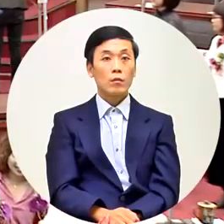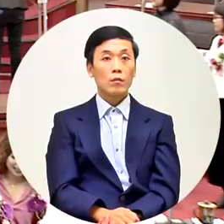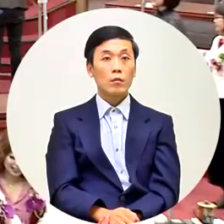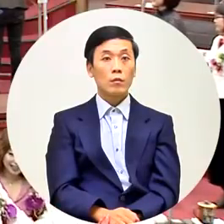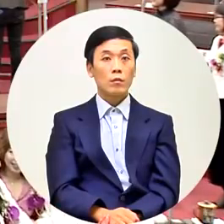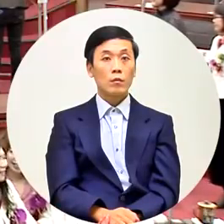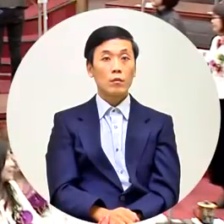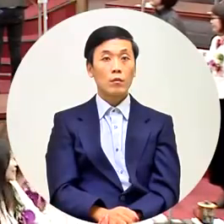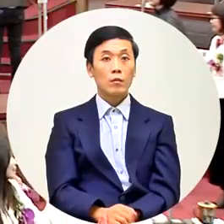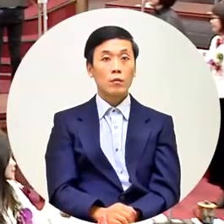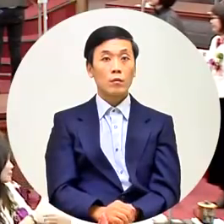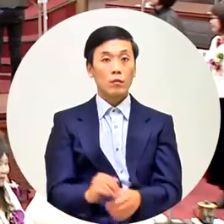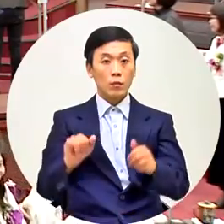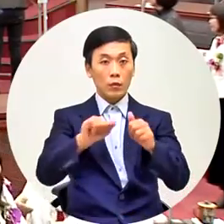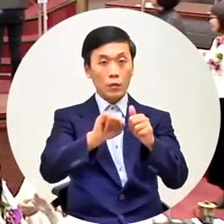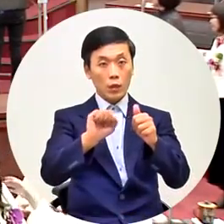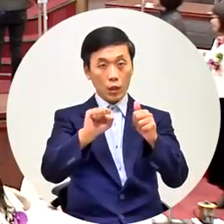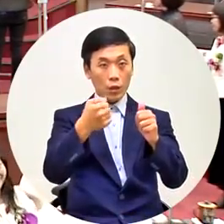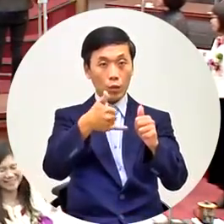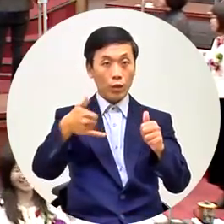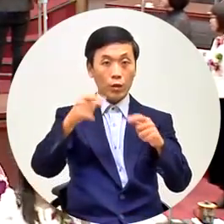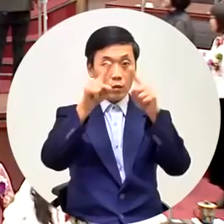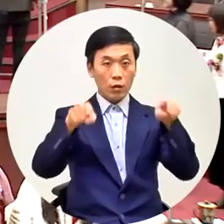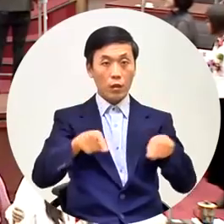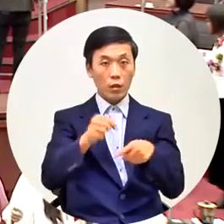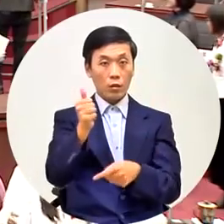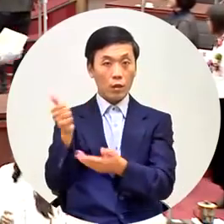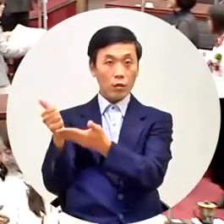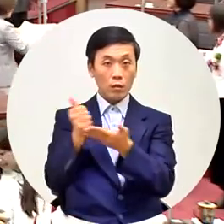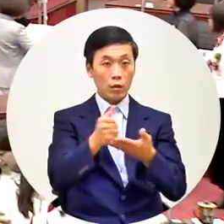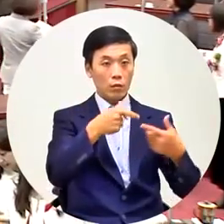请张汉忠议员领取选票。